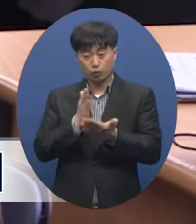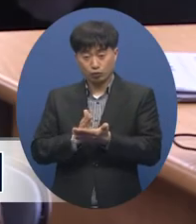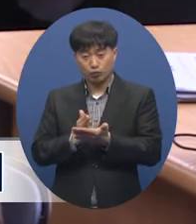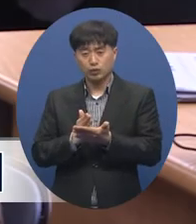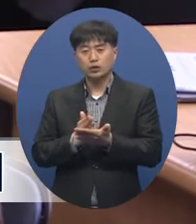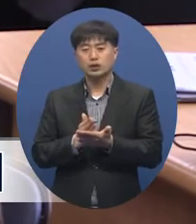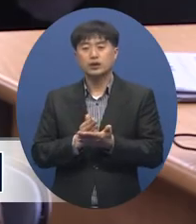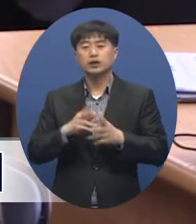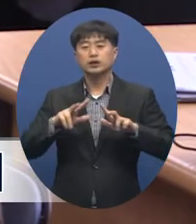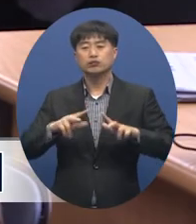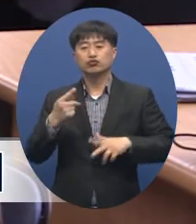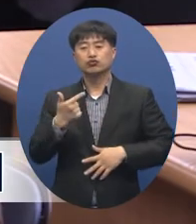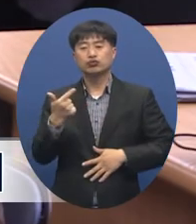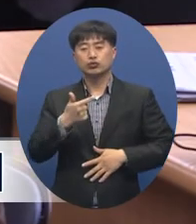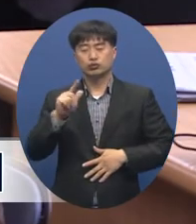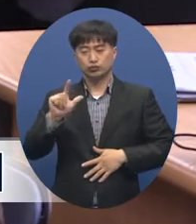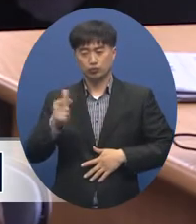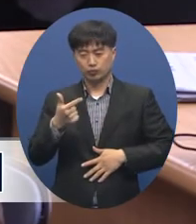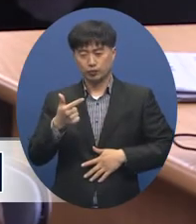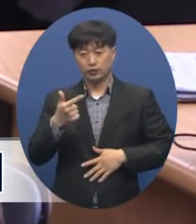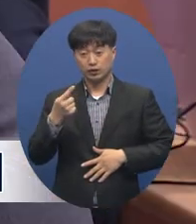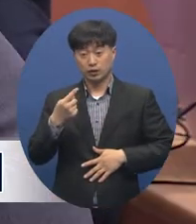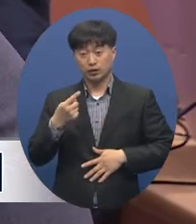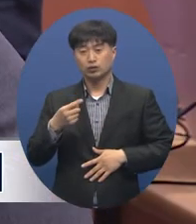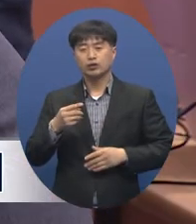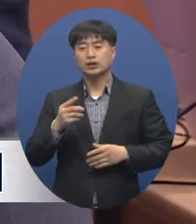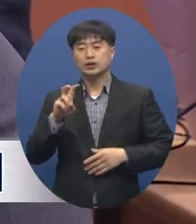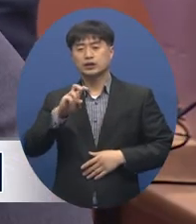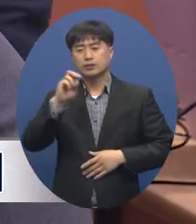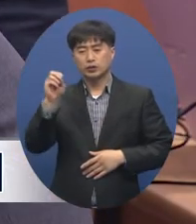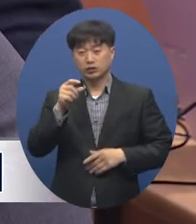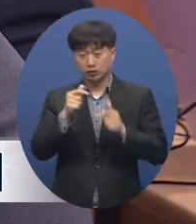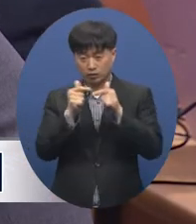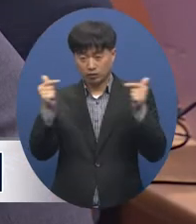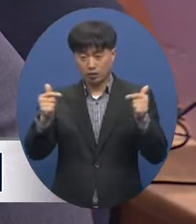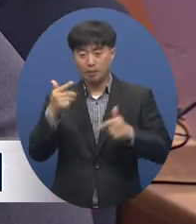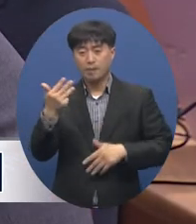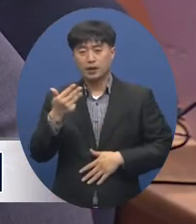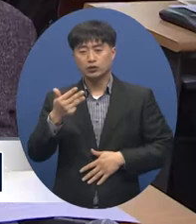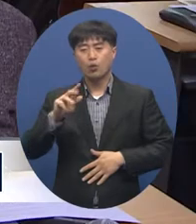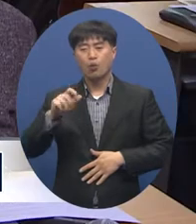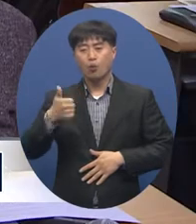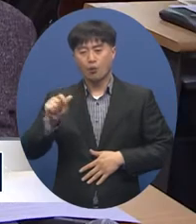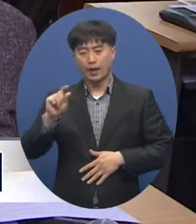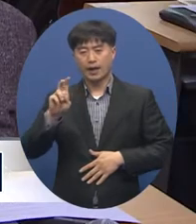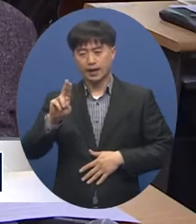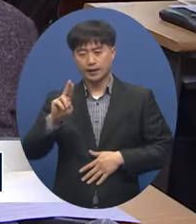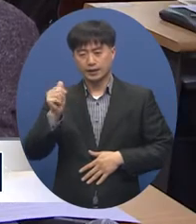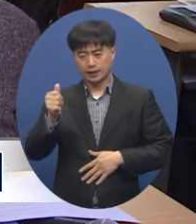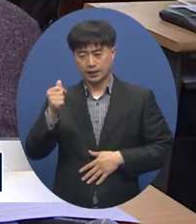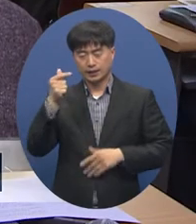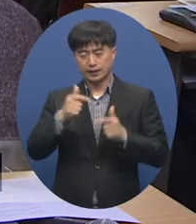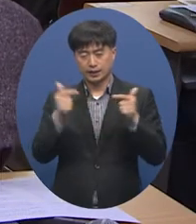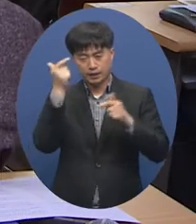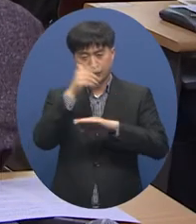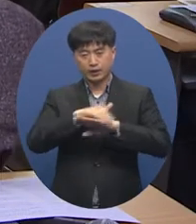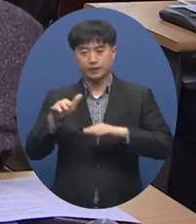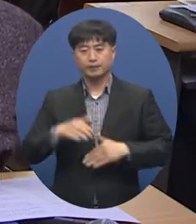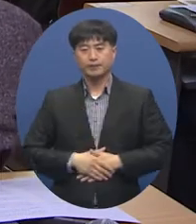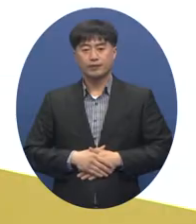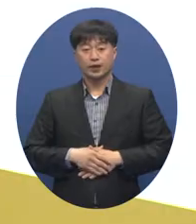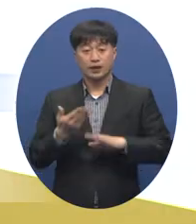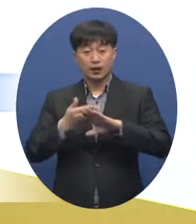품종 재배 면적은 현재 6,620헥타르에서 10% 넘게 늘려 8,500헥타르로 확대한다는